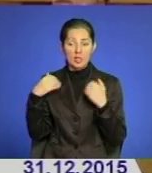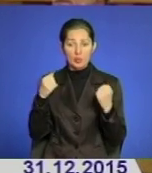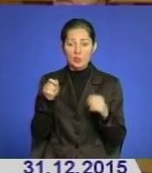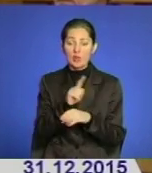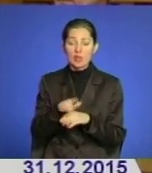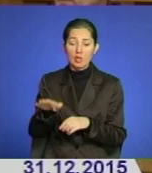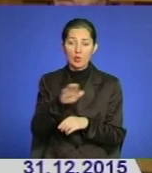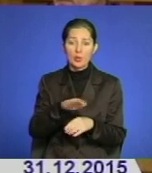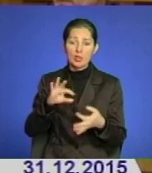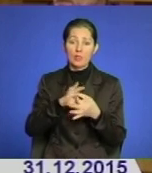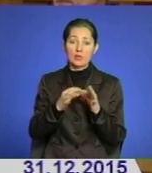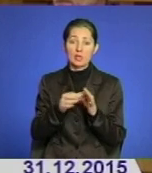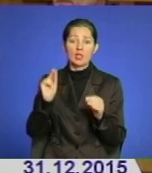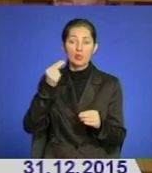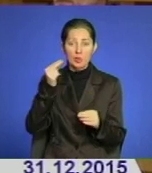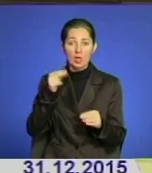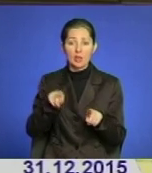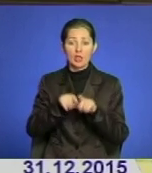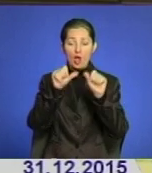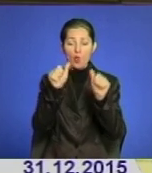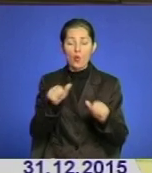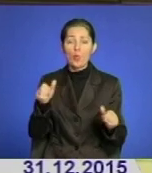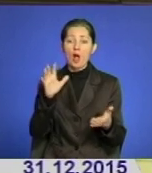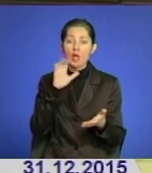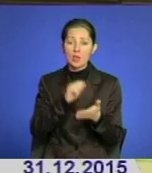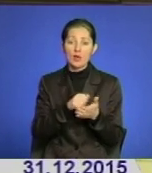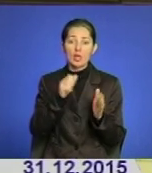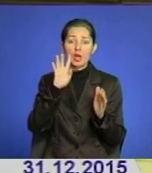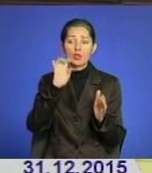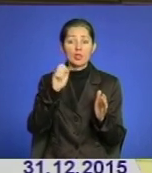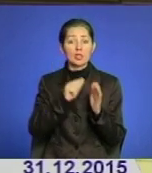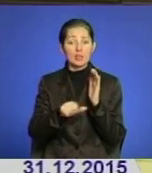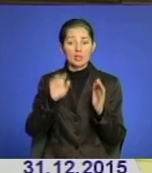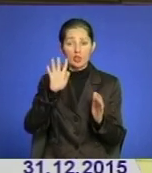на офіційних чемпіонатах та кубках України завоювали 464 медалі.